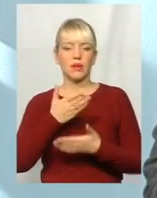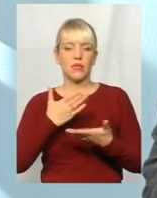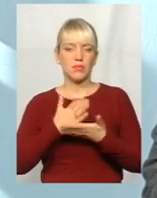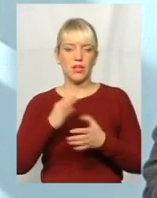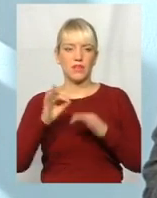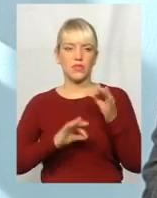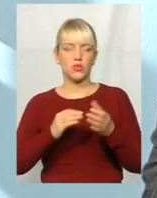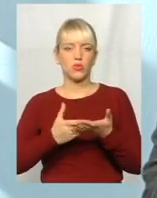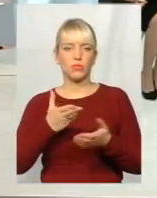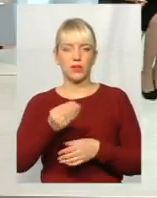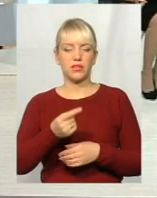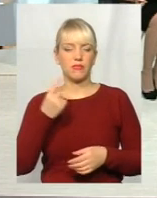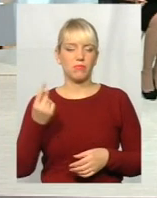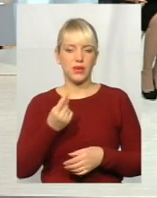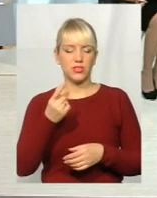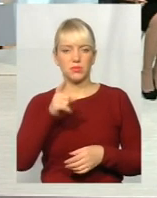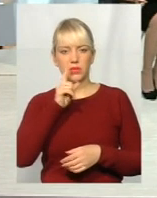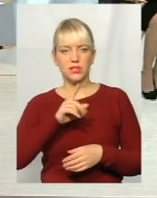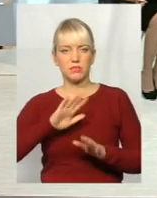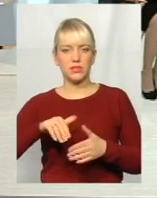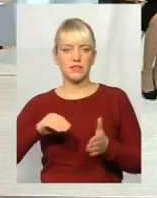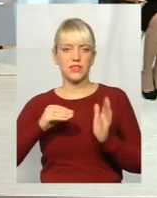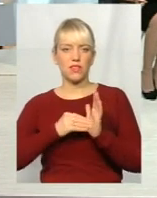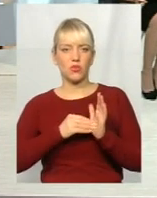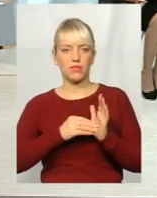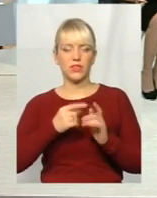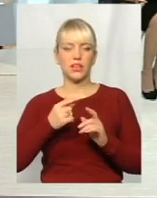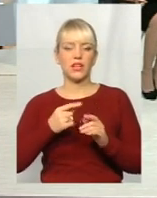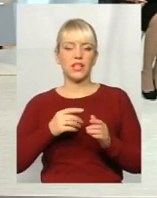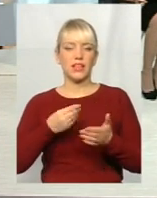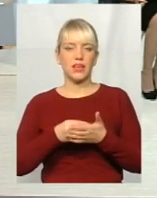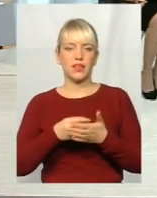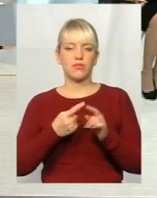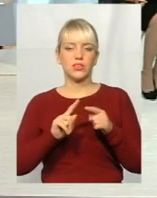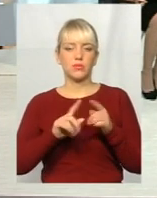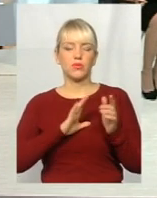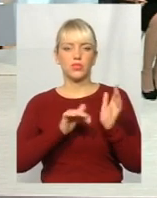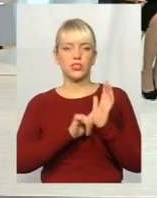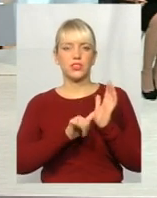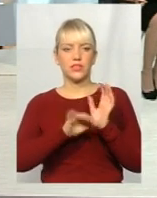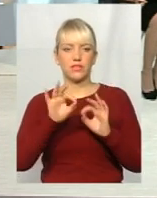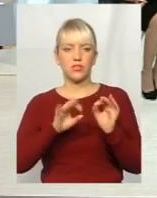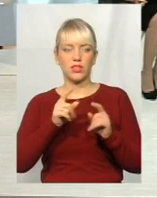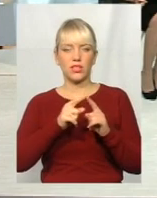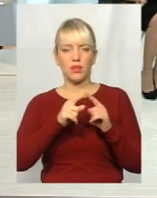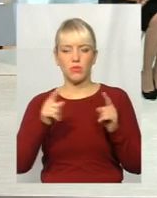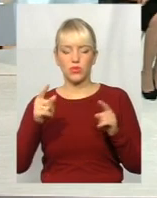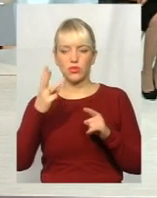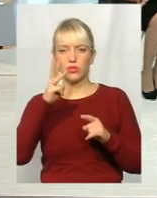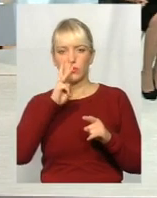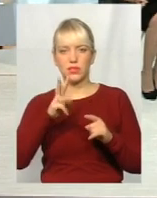в перші місяці після встановлення тарифу. Це було 60%, і потім на протязі 3 місяців це було